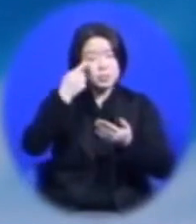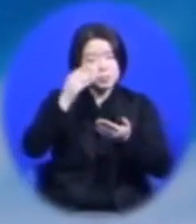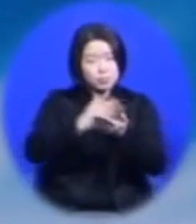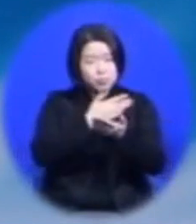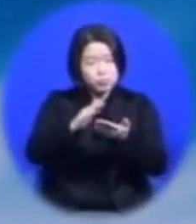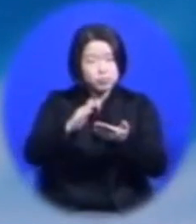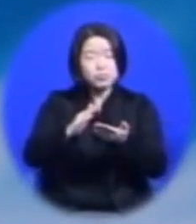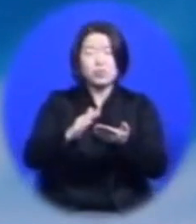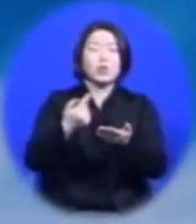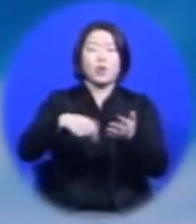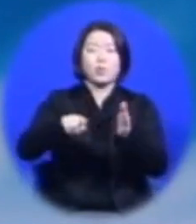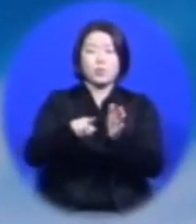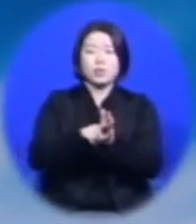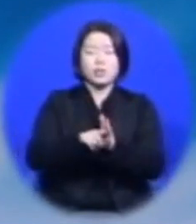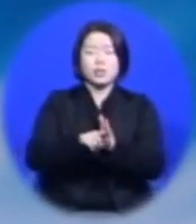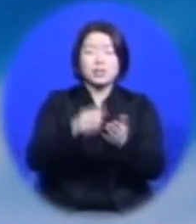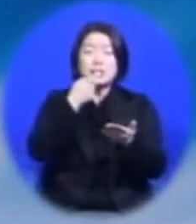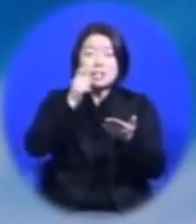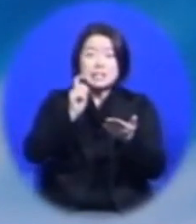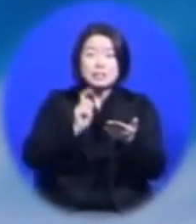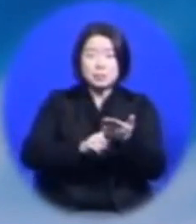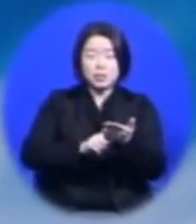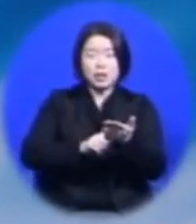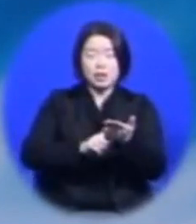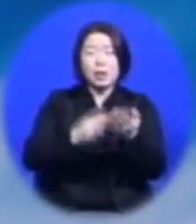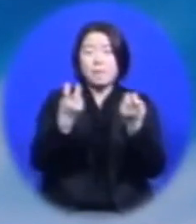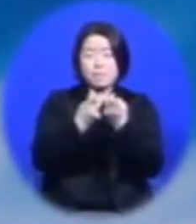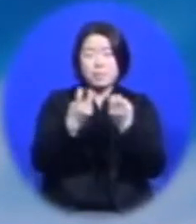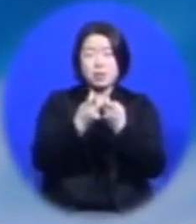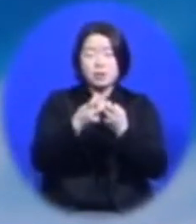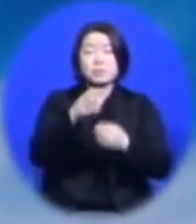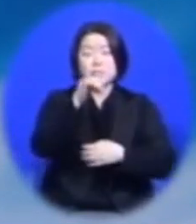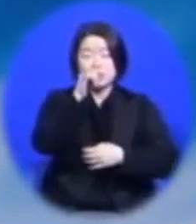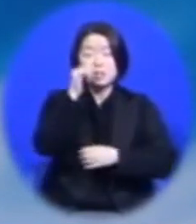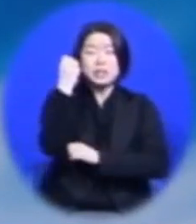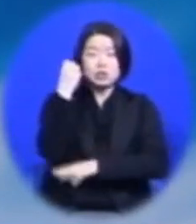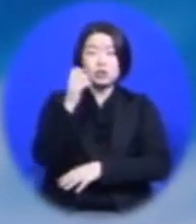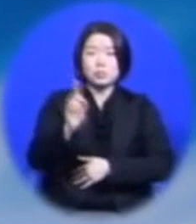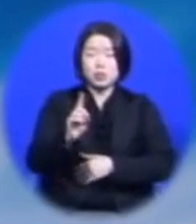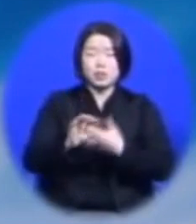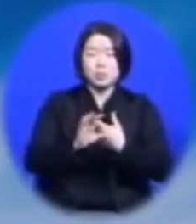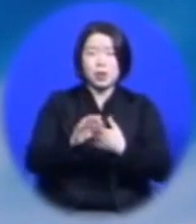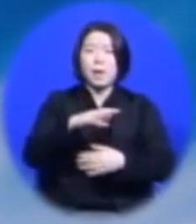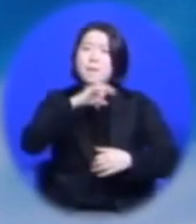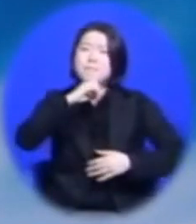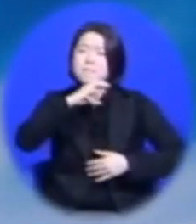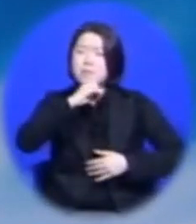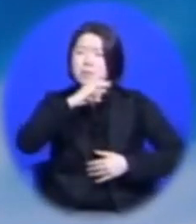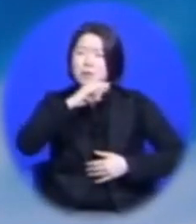보려면 아주 쉽게 분별할 수 있는 기준의 하나가 불평과 불만입니다.